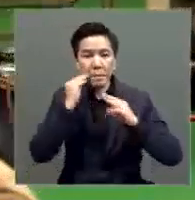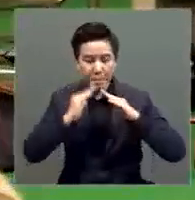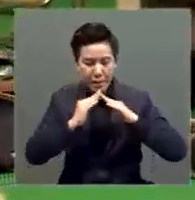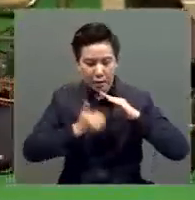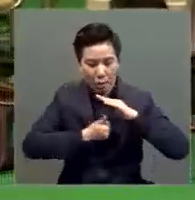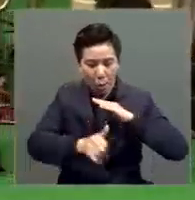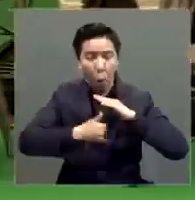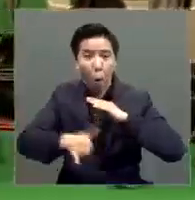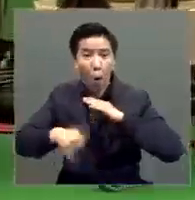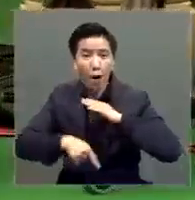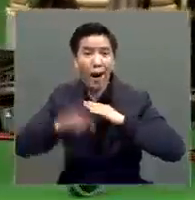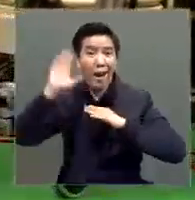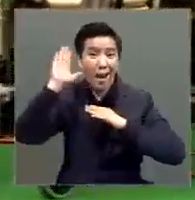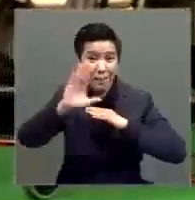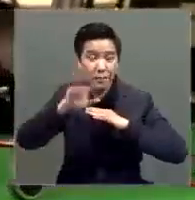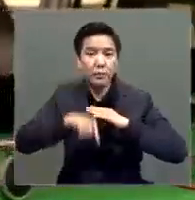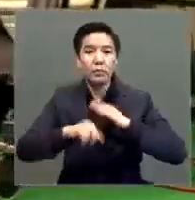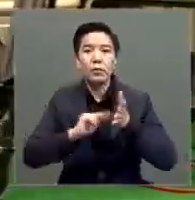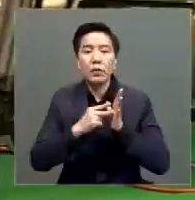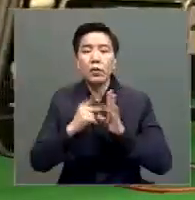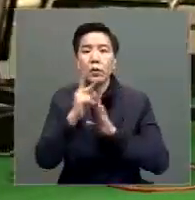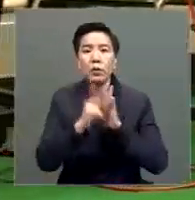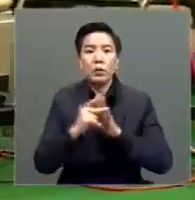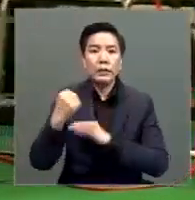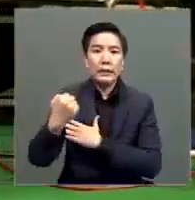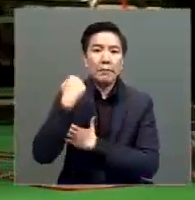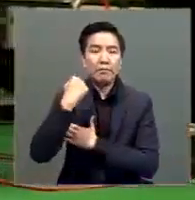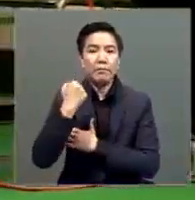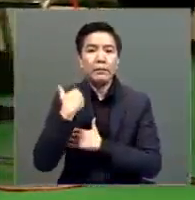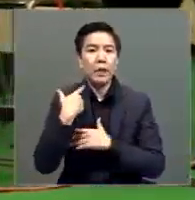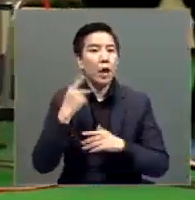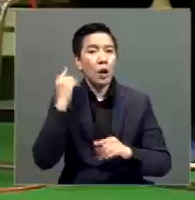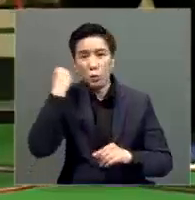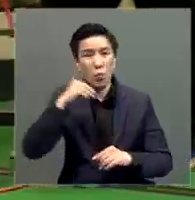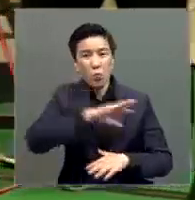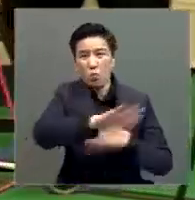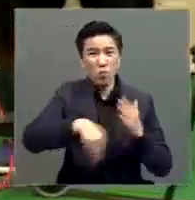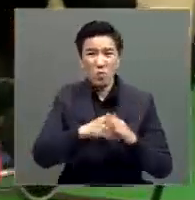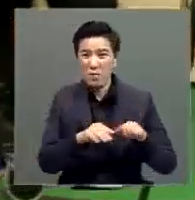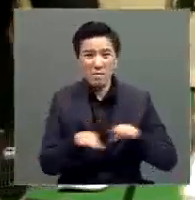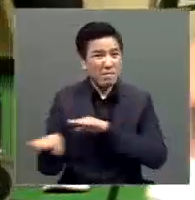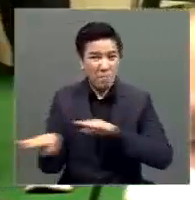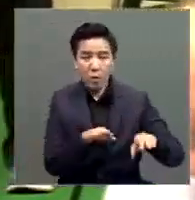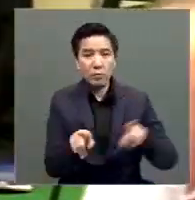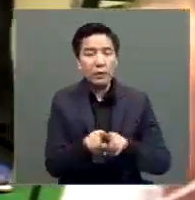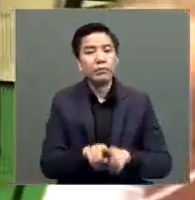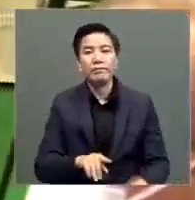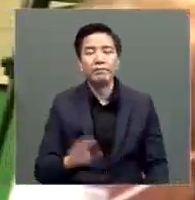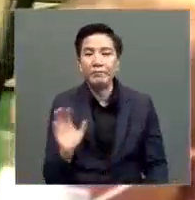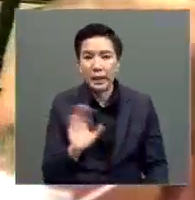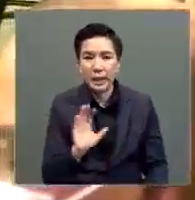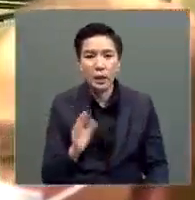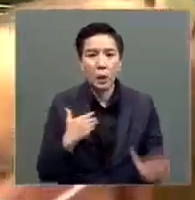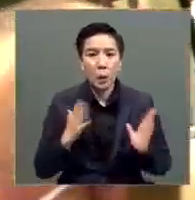กเคหสถานเช่นนี้จะเข้มงวดกวดขันโดยไม่มีข้อยกเว้นเลยคงไม่ได้เพราะมันจะทำให้คน